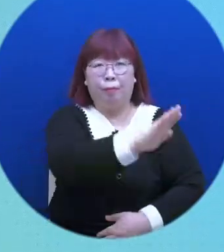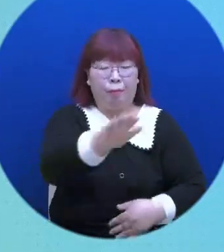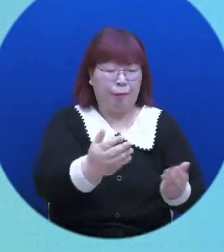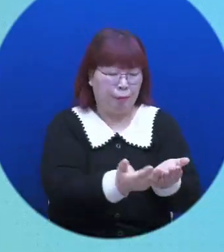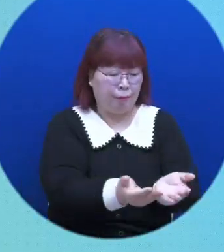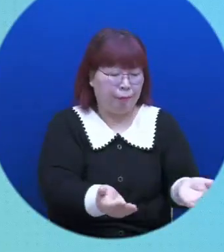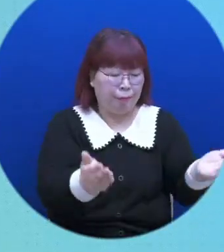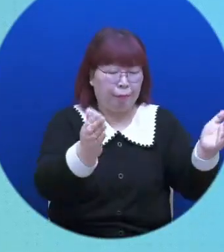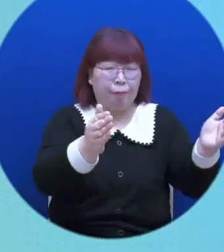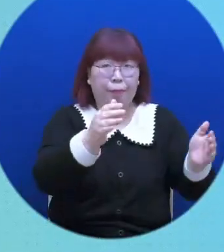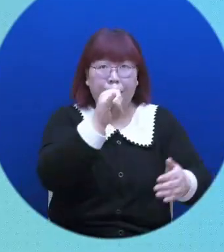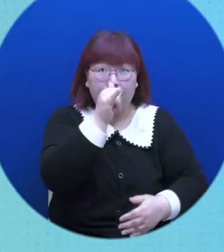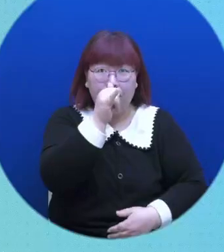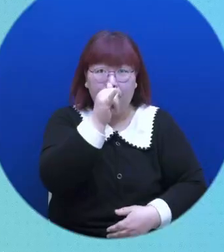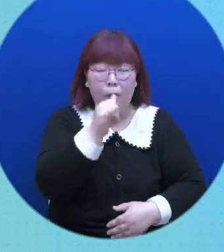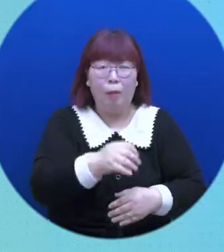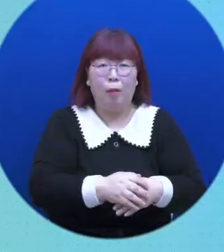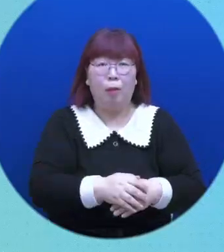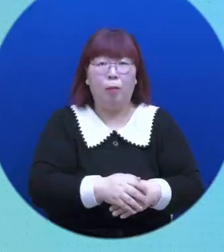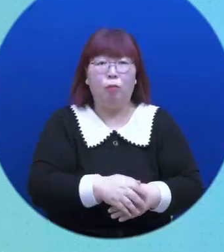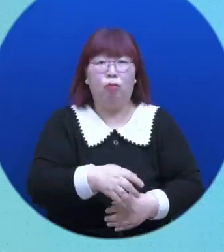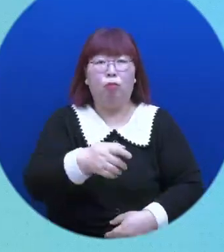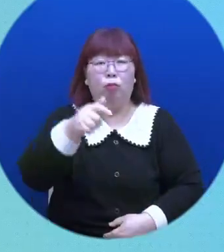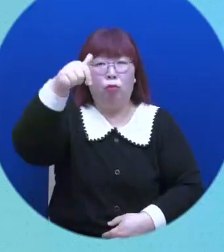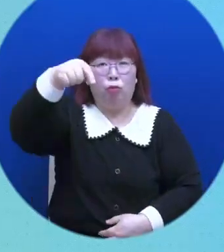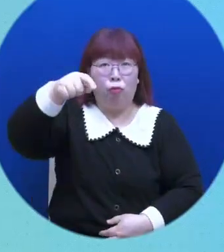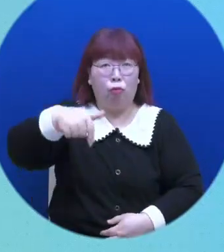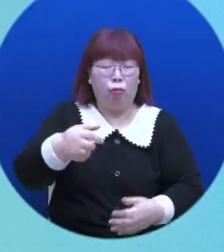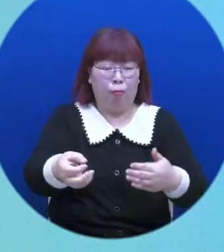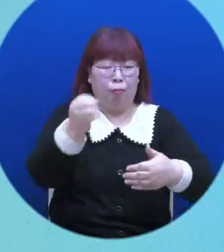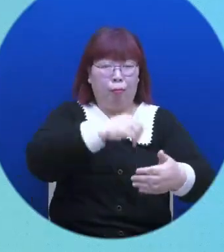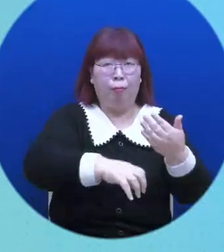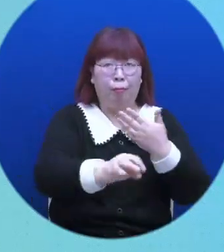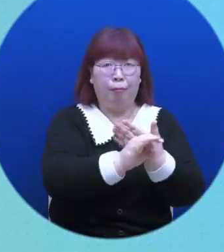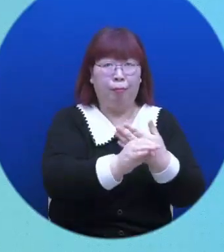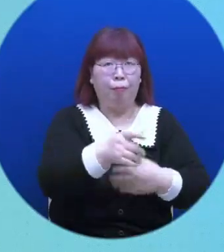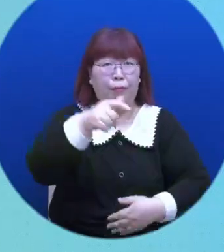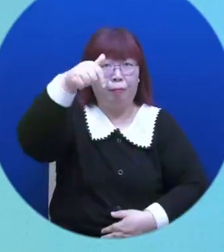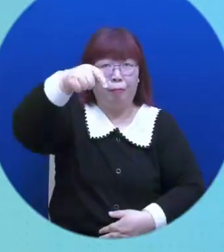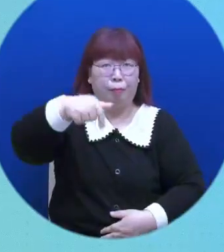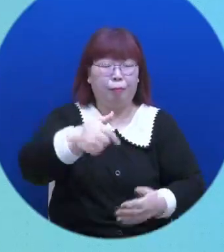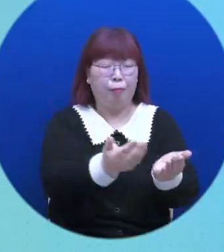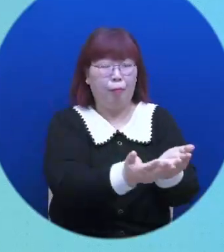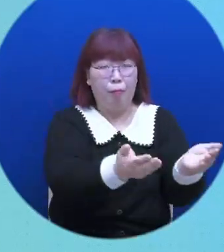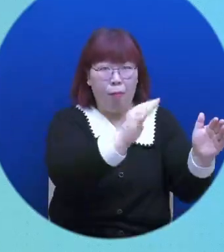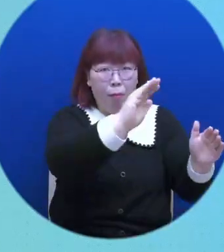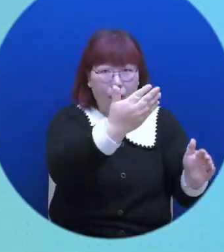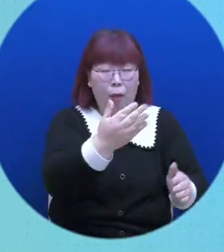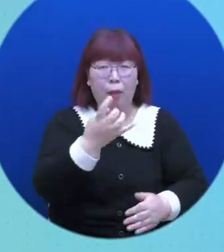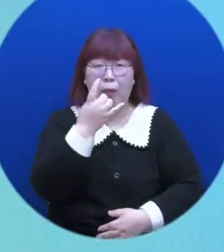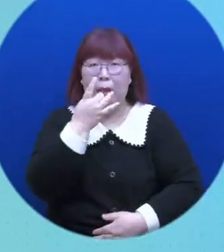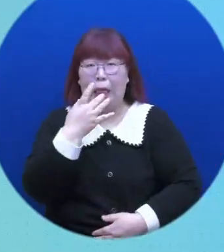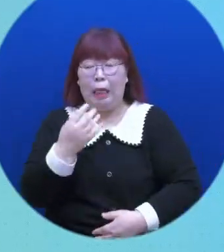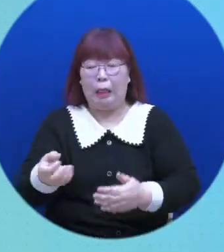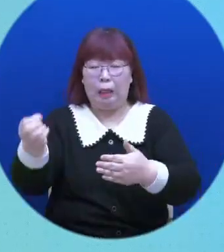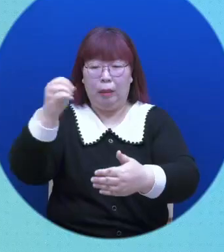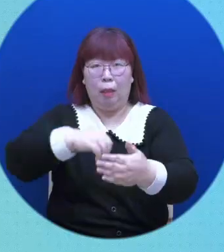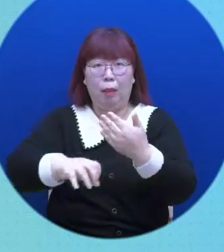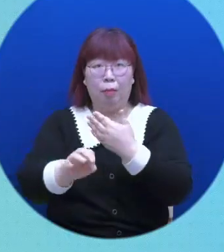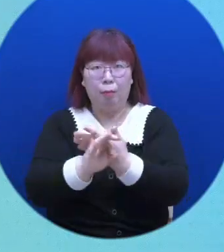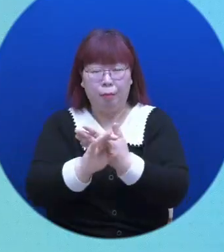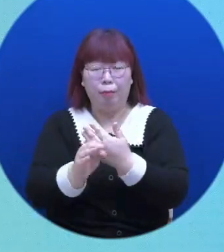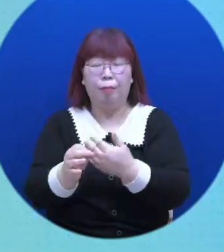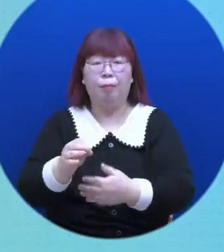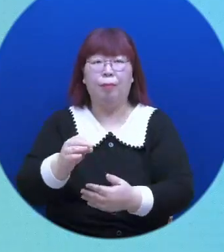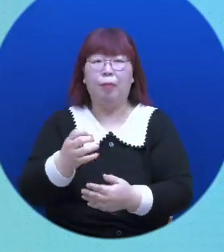있습니다. 국을 담으면 국그릇이 돼요. 밥을 담으면 밥그릇이 돼요.